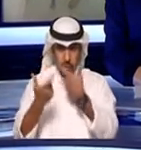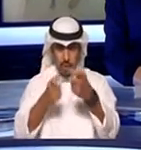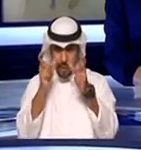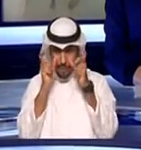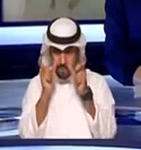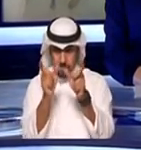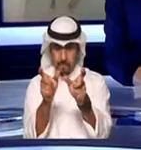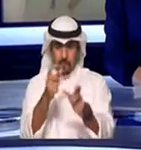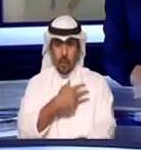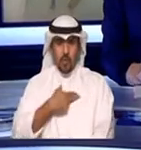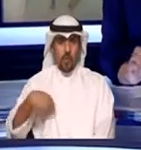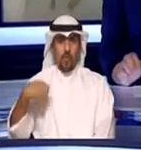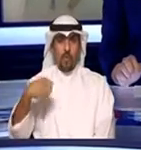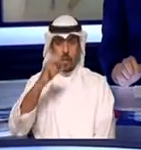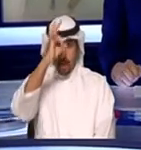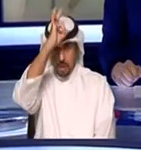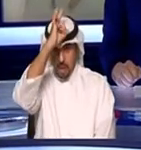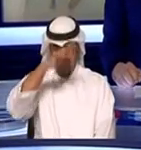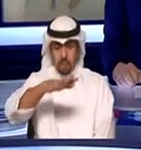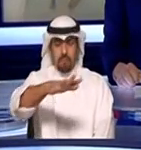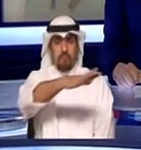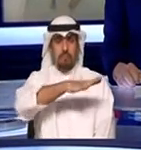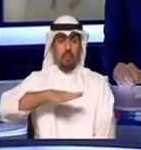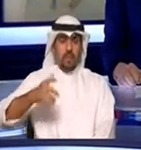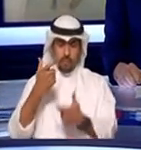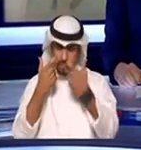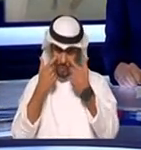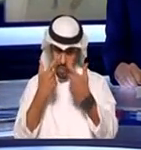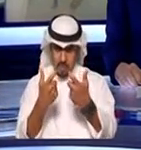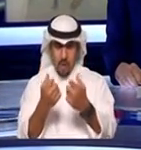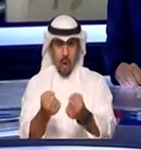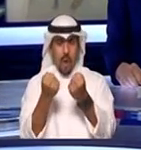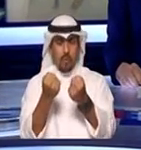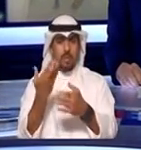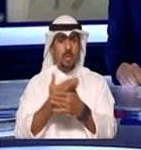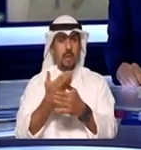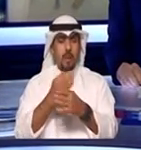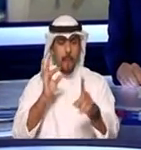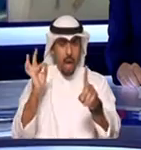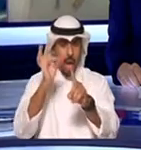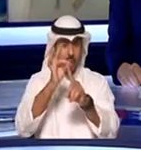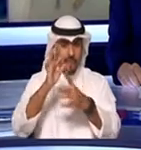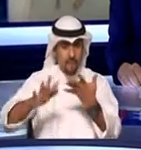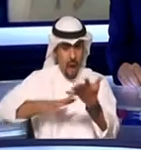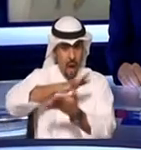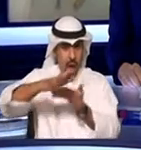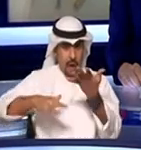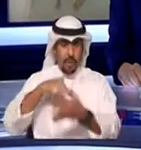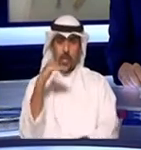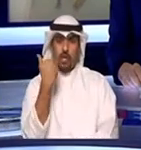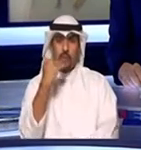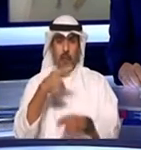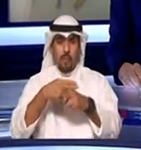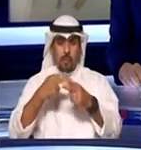على ان الوزاره ورجالها سيضربون بيد من حديد كل من يستهدف ابناء الكويت وشباب بها والذين يمثلون